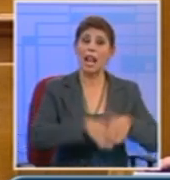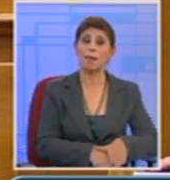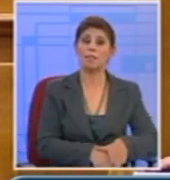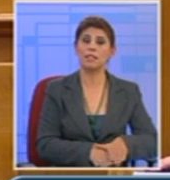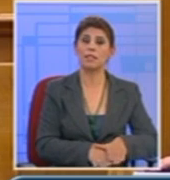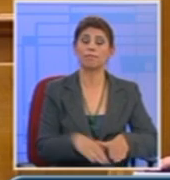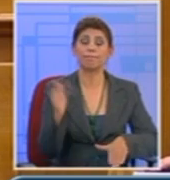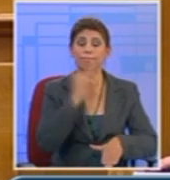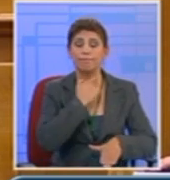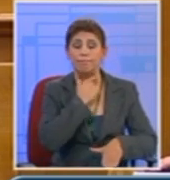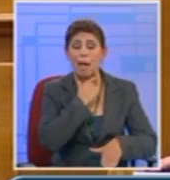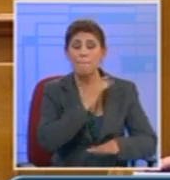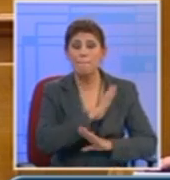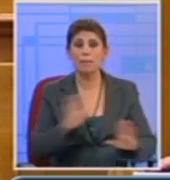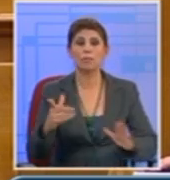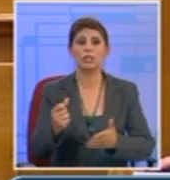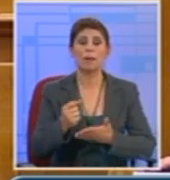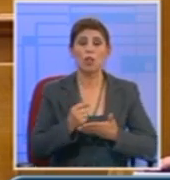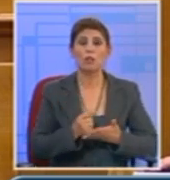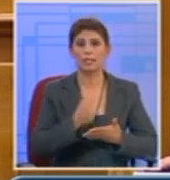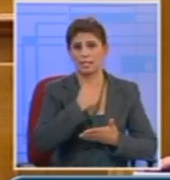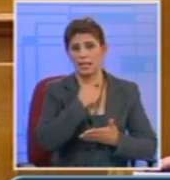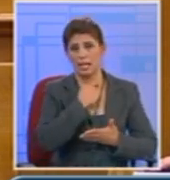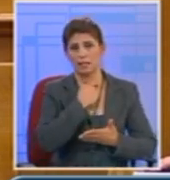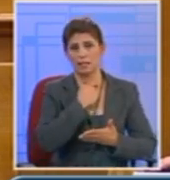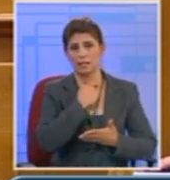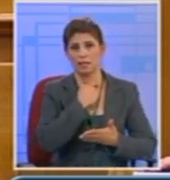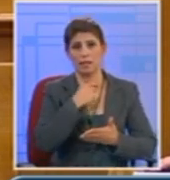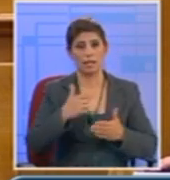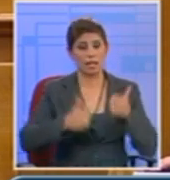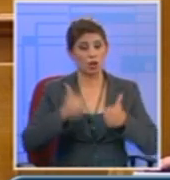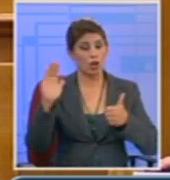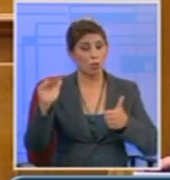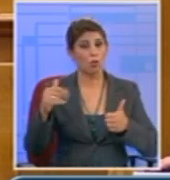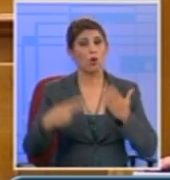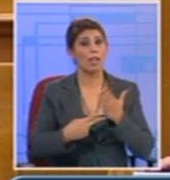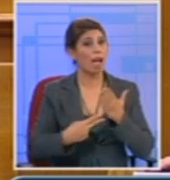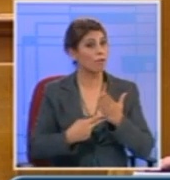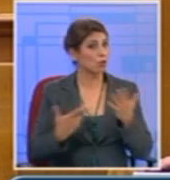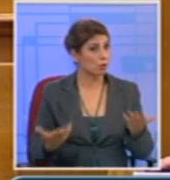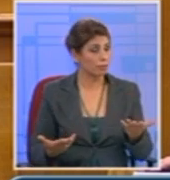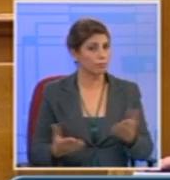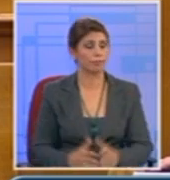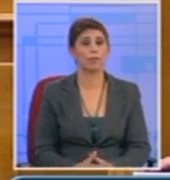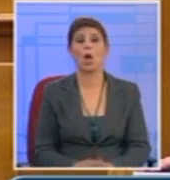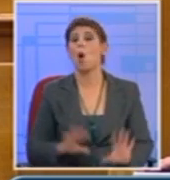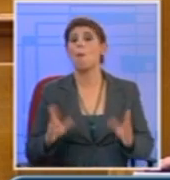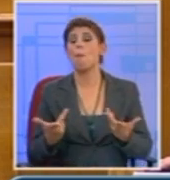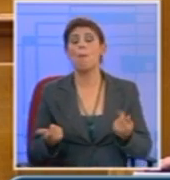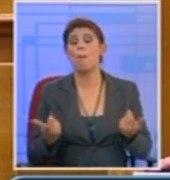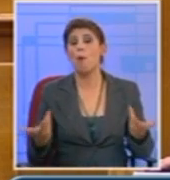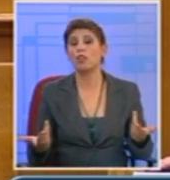τις επιτακτικές και επείγουσες χρηματοδοτικές ανάγκες για τον ιούλιο και τον αύγουστο και πότε θα γίνει